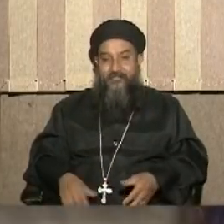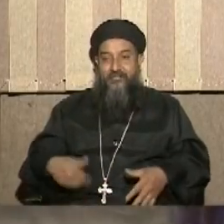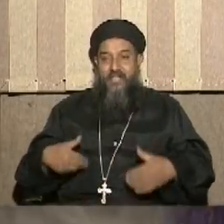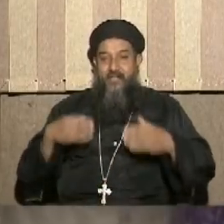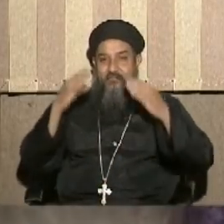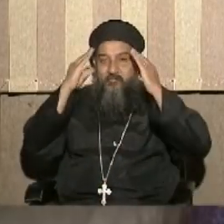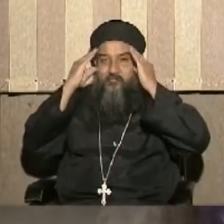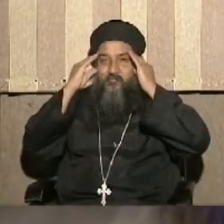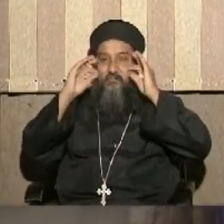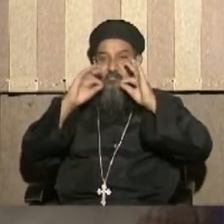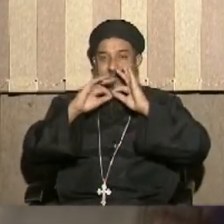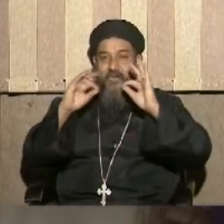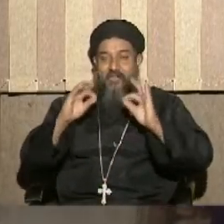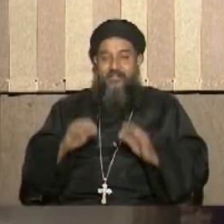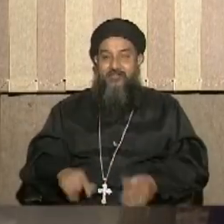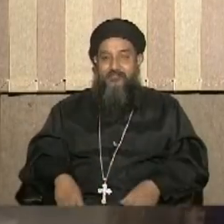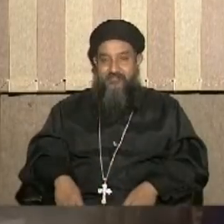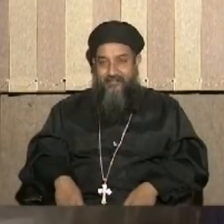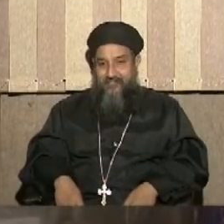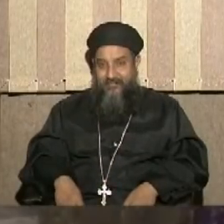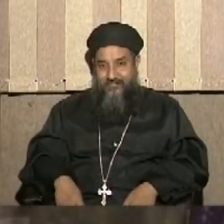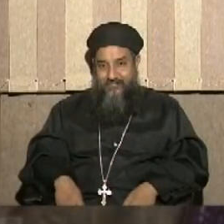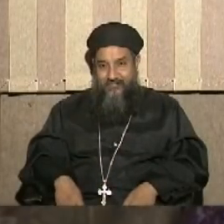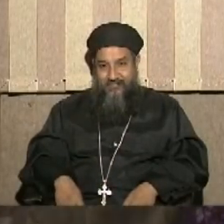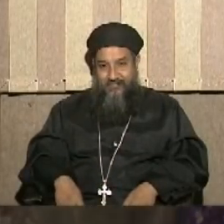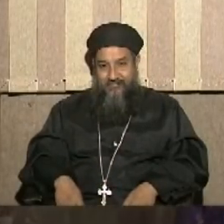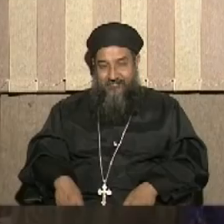فرحانة من جوايا